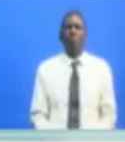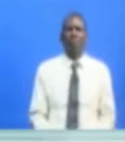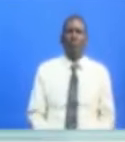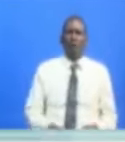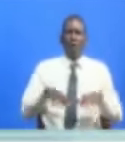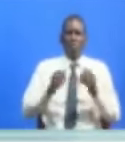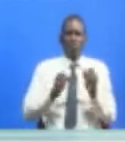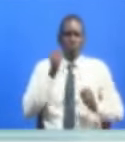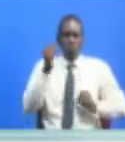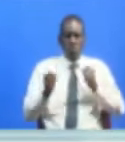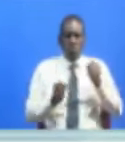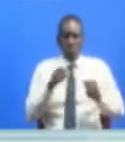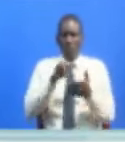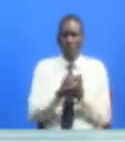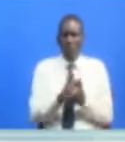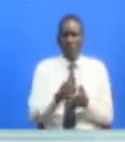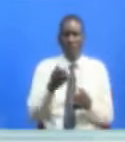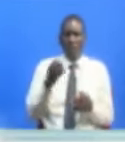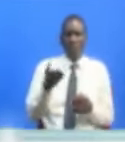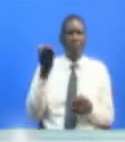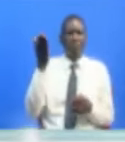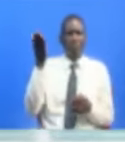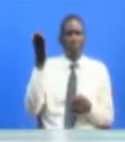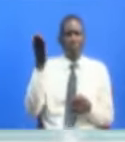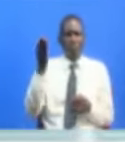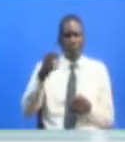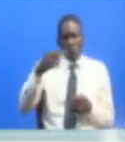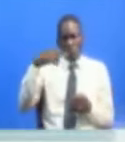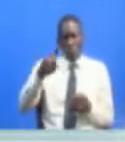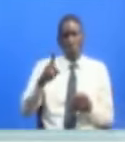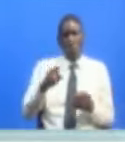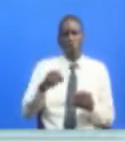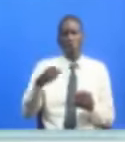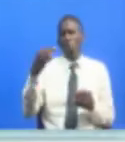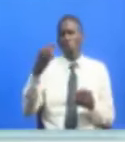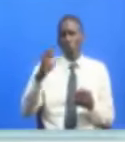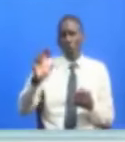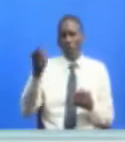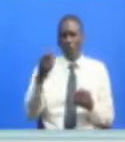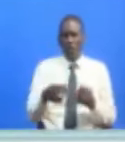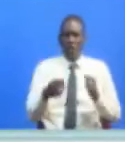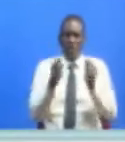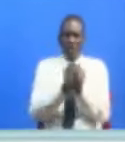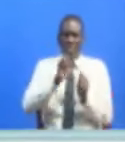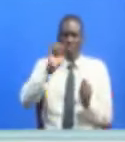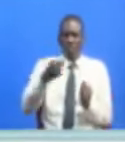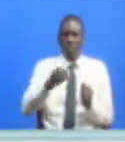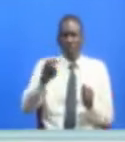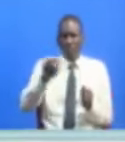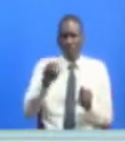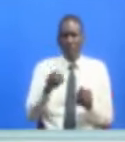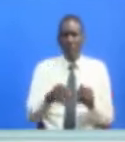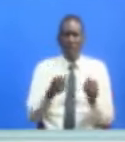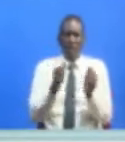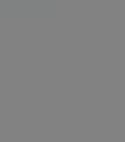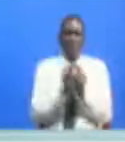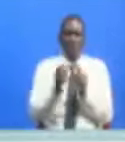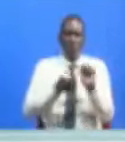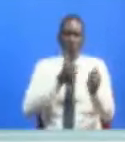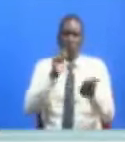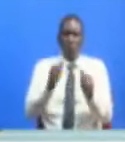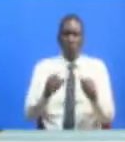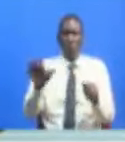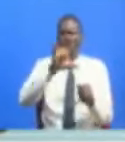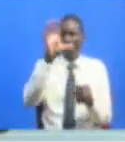Kuhusu riadha ni kuwa Janeth Chepngetich alishindia Kenya nishani ya dhahabu ya mita 10,000 katika makala ya 13 ya michezo ya